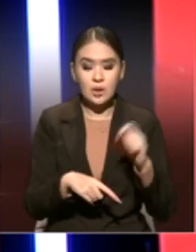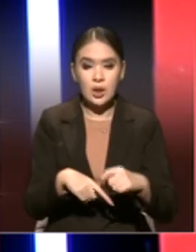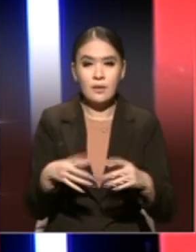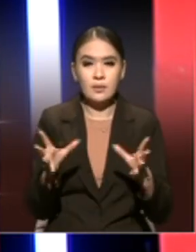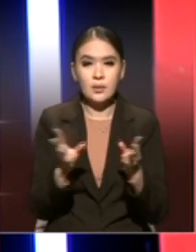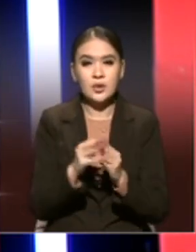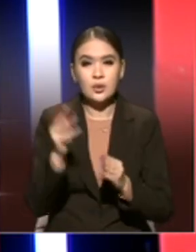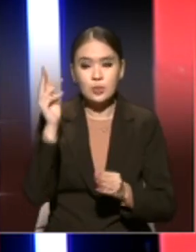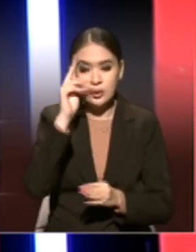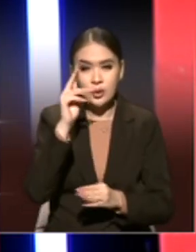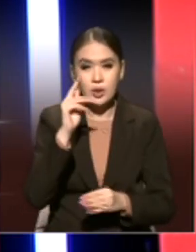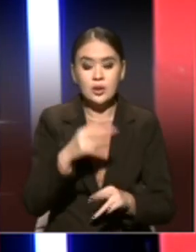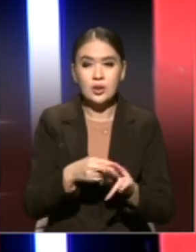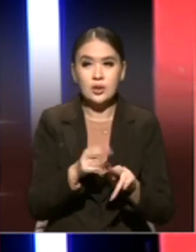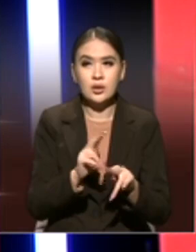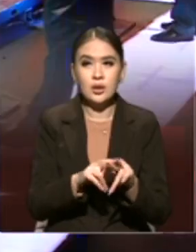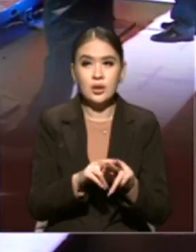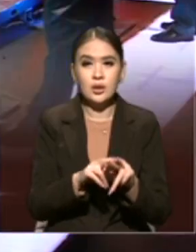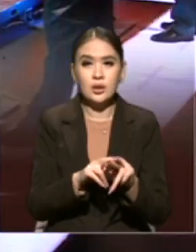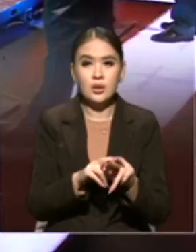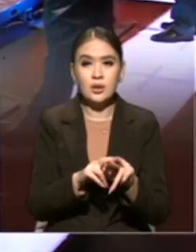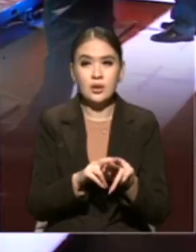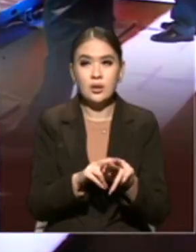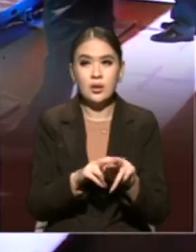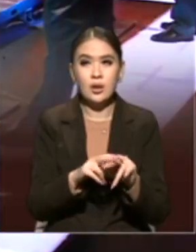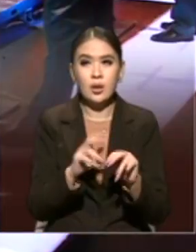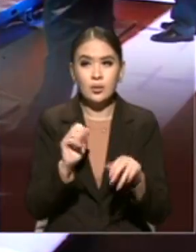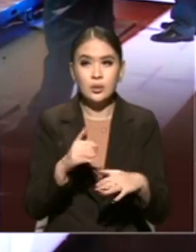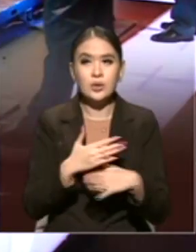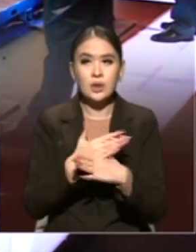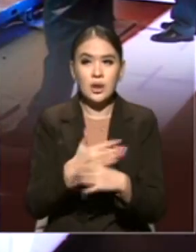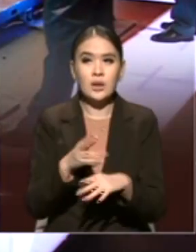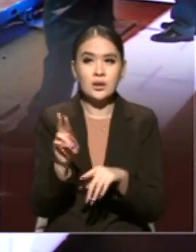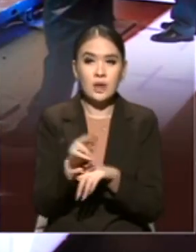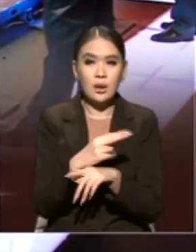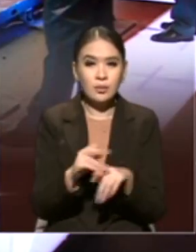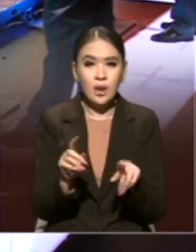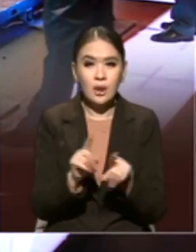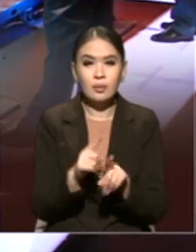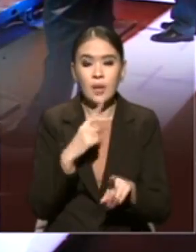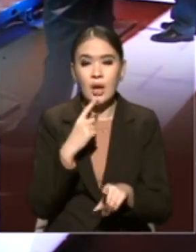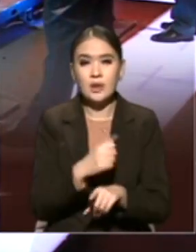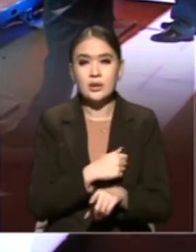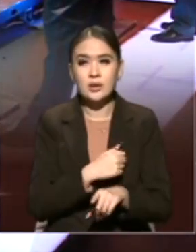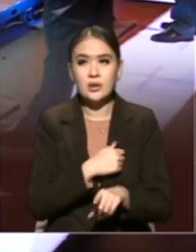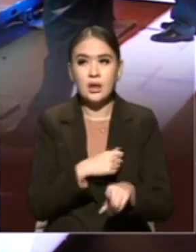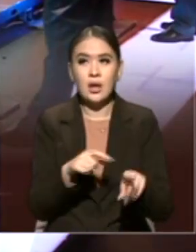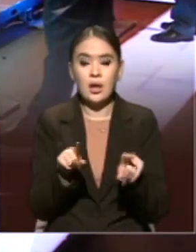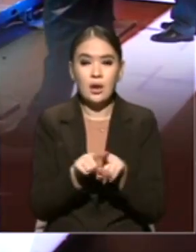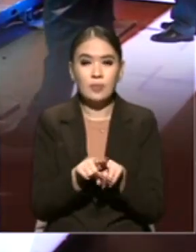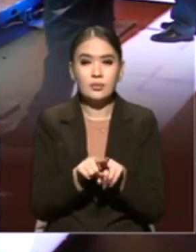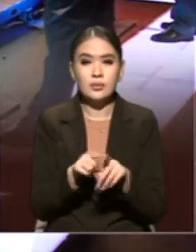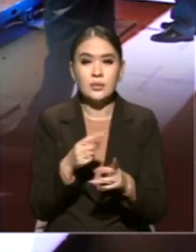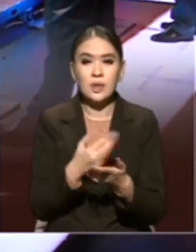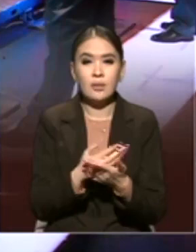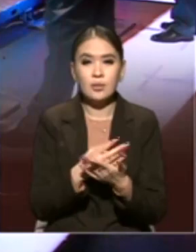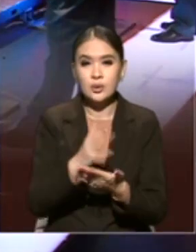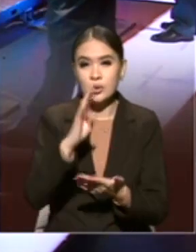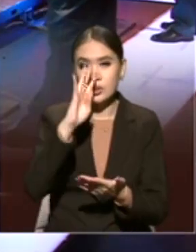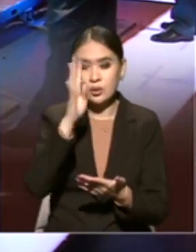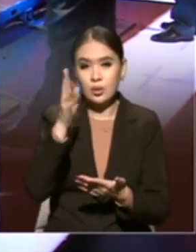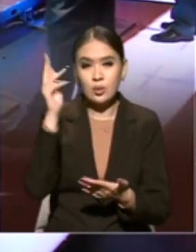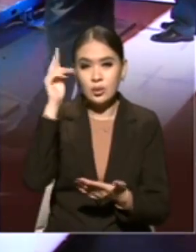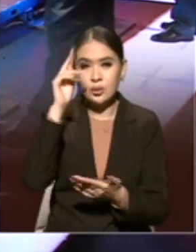кезде қасыңыздағы азаматқа бір жақсы жағынан, ықпал ете алады ғой, тәрбиелік жағынан, әскерде мынандай деп. Ана 4 жыл оқитын